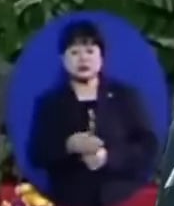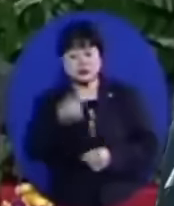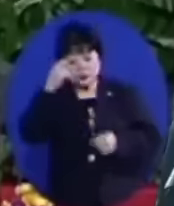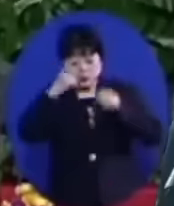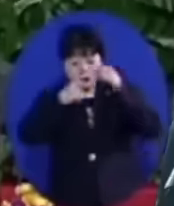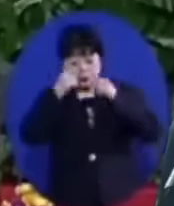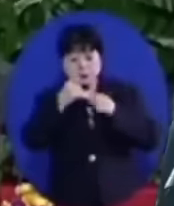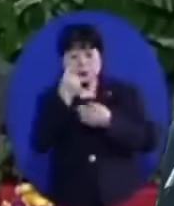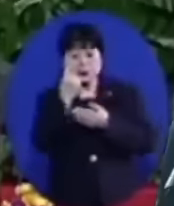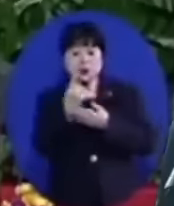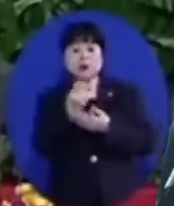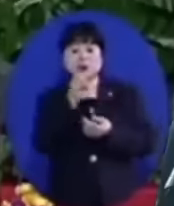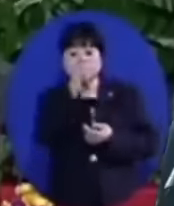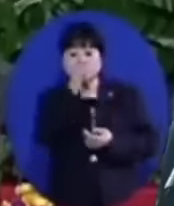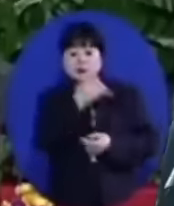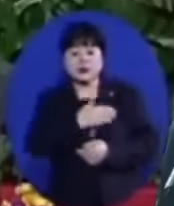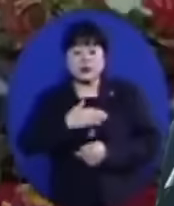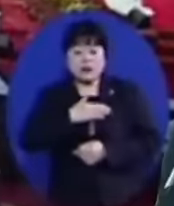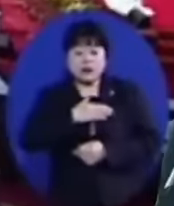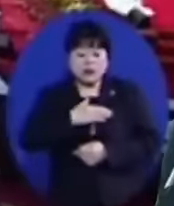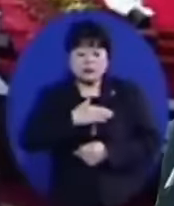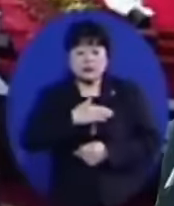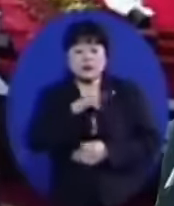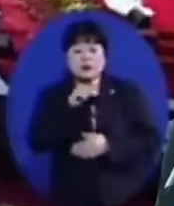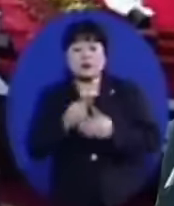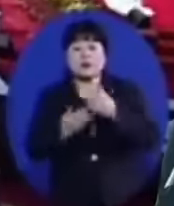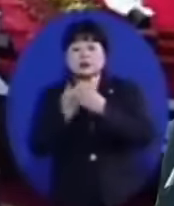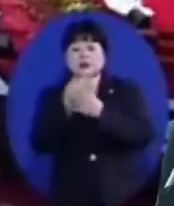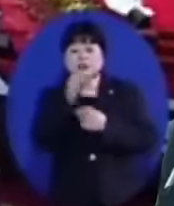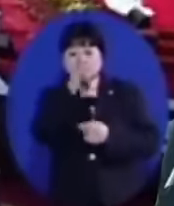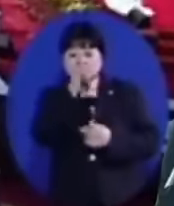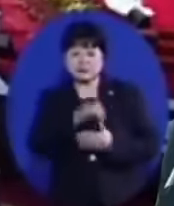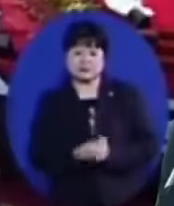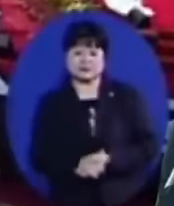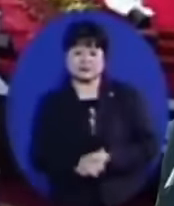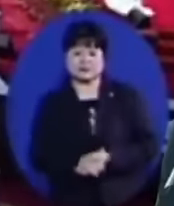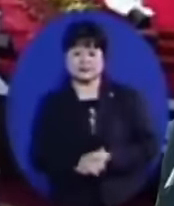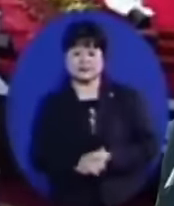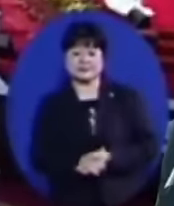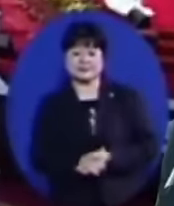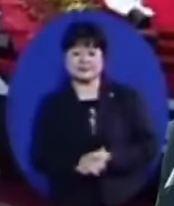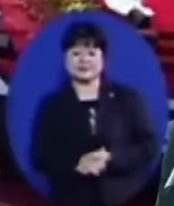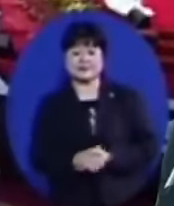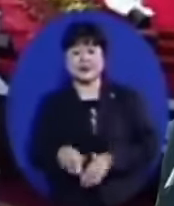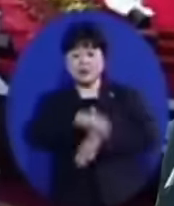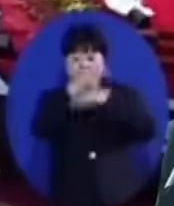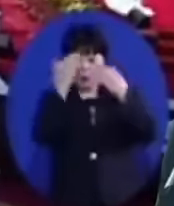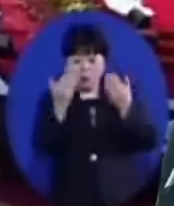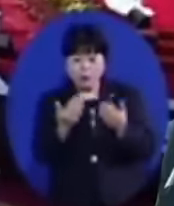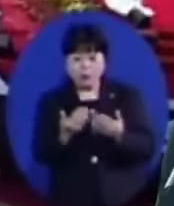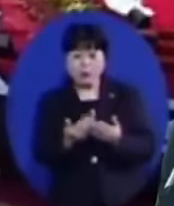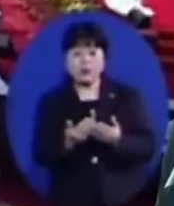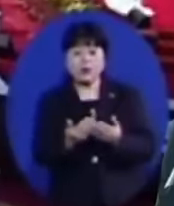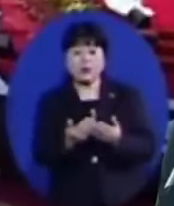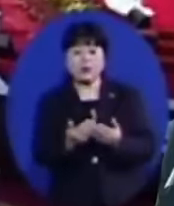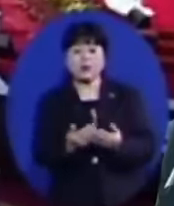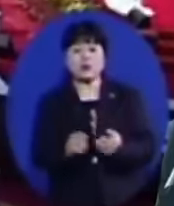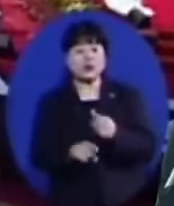무의미의 감정이 마음속에 있습니다. 이 모든 것이 무슨 의미가 있느냐?